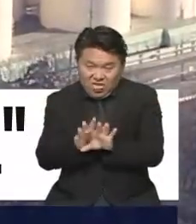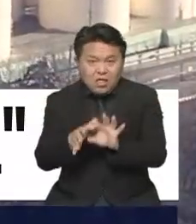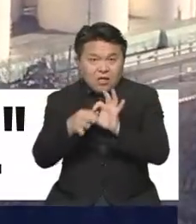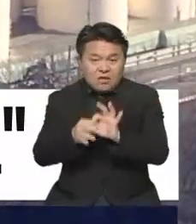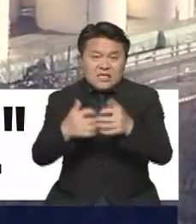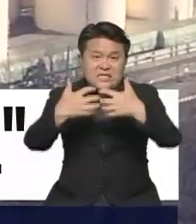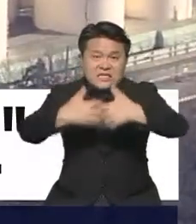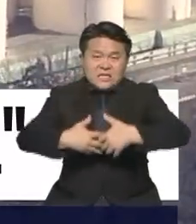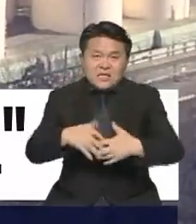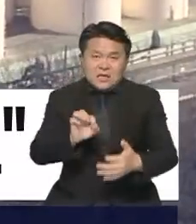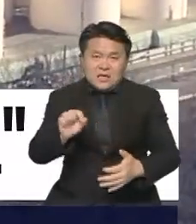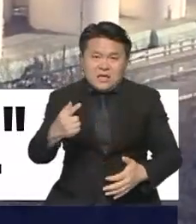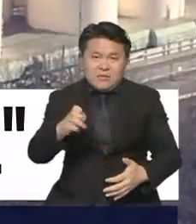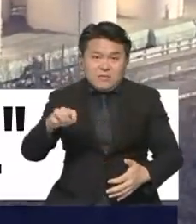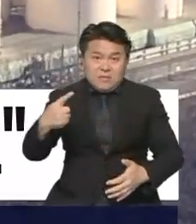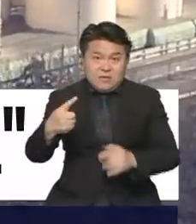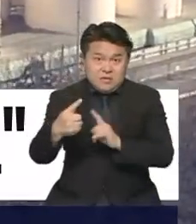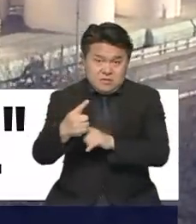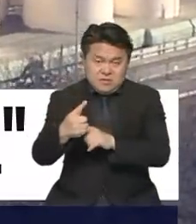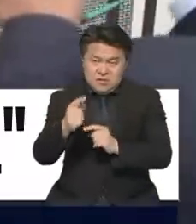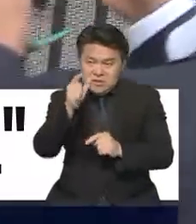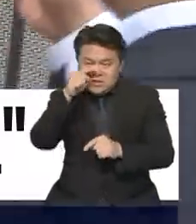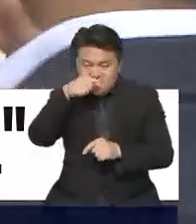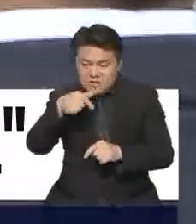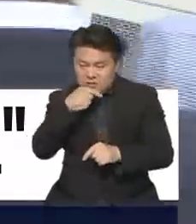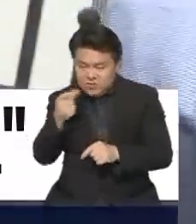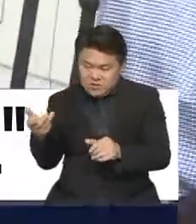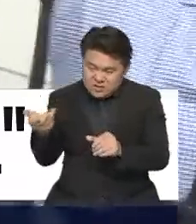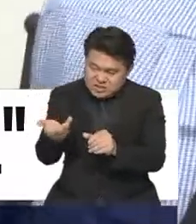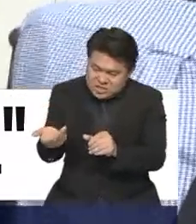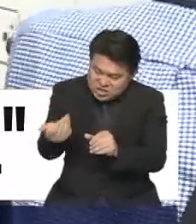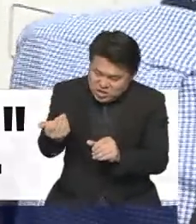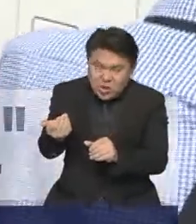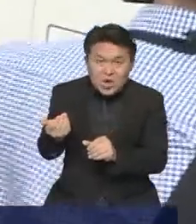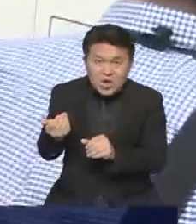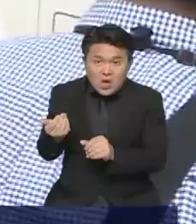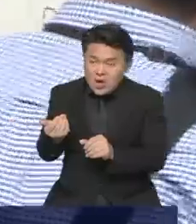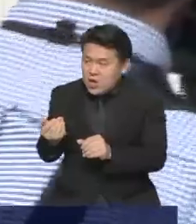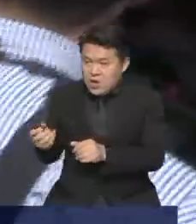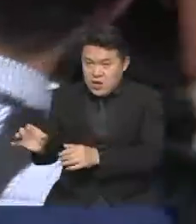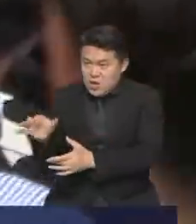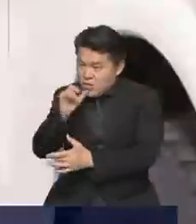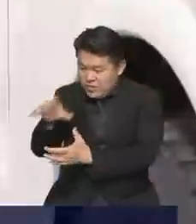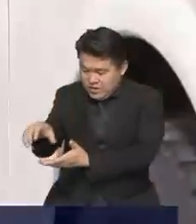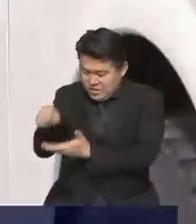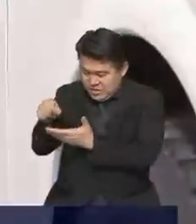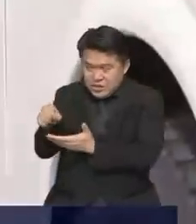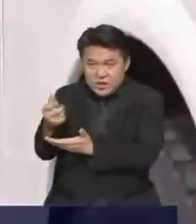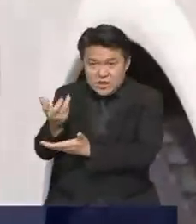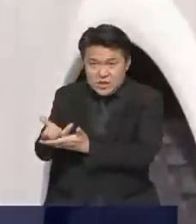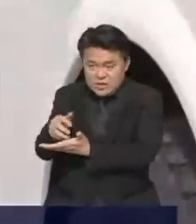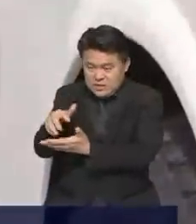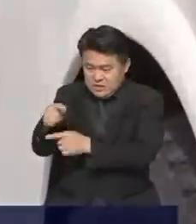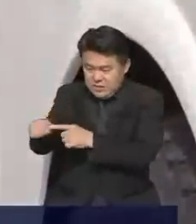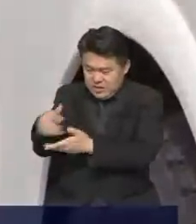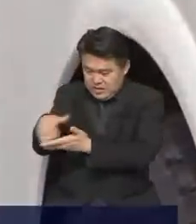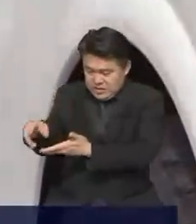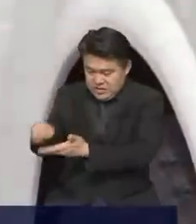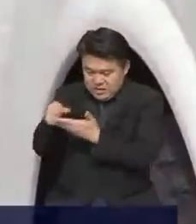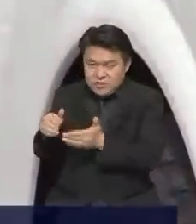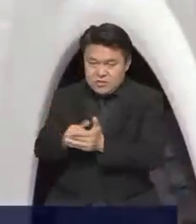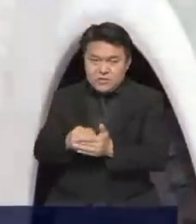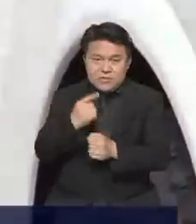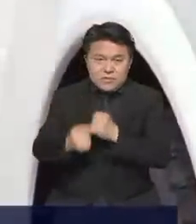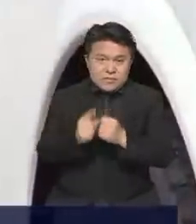관련해 오염수가 알프스를 거치기 전후의 농도자료를 확보했습니다 1년에 1회 농도 분석을 하고 있는